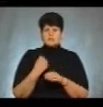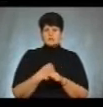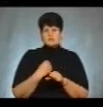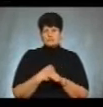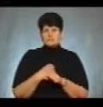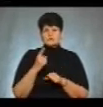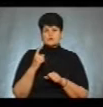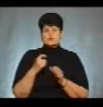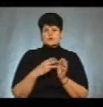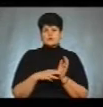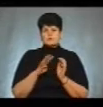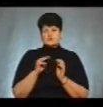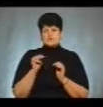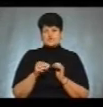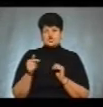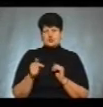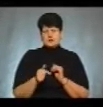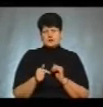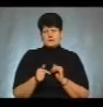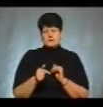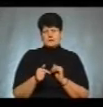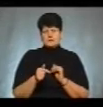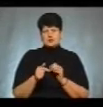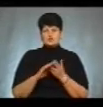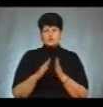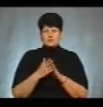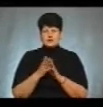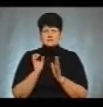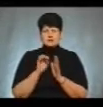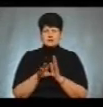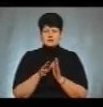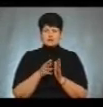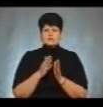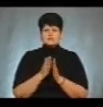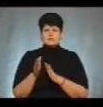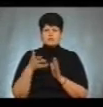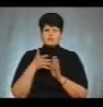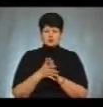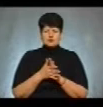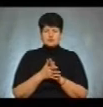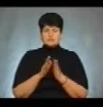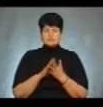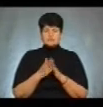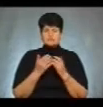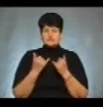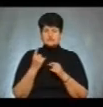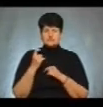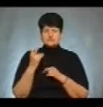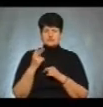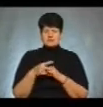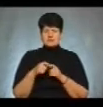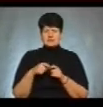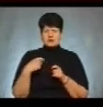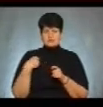складає 184 тисячі гривень. Договори залиті в систему ProZorro і станом на сьогодні зроблено лише 120 метрів із